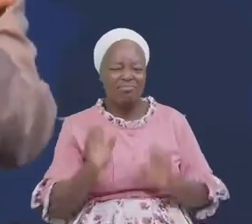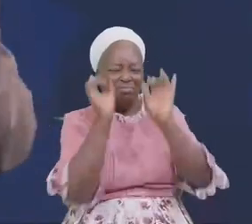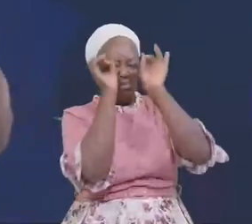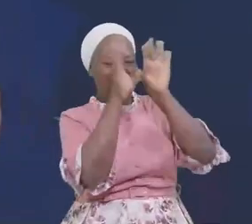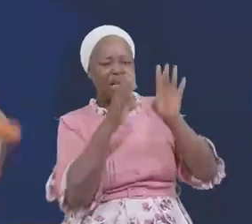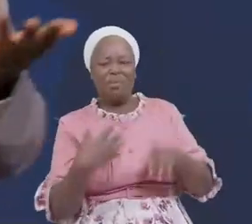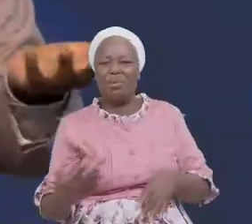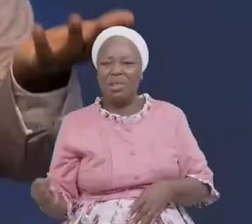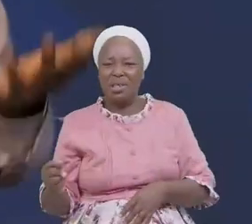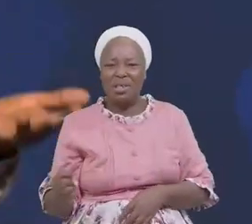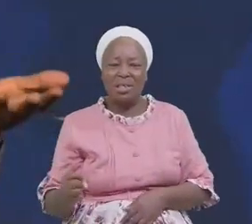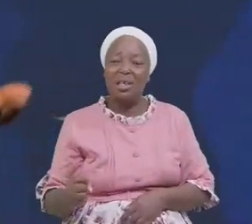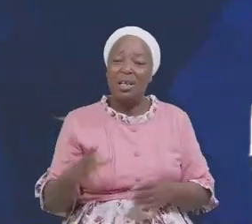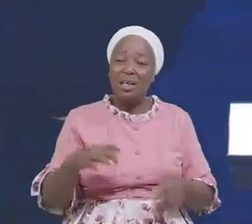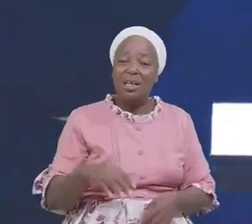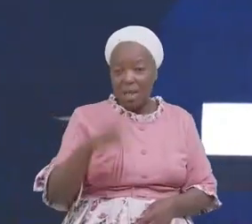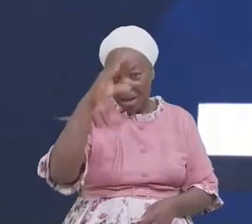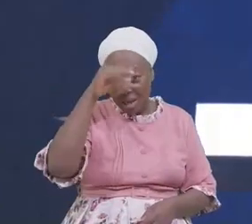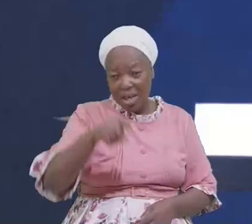des choses terribles.